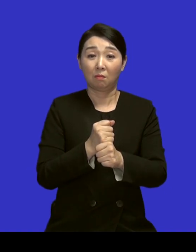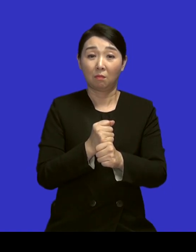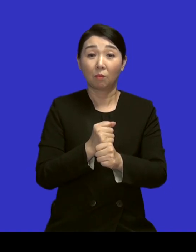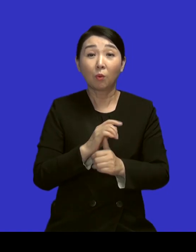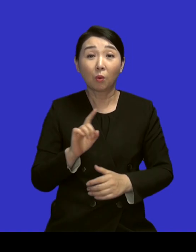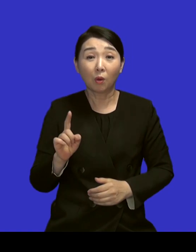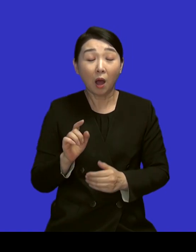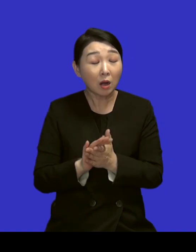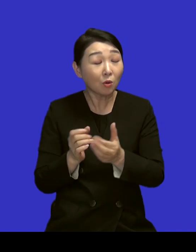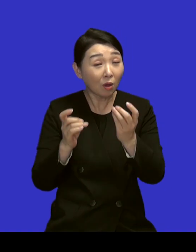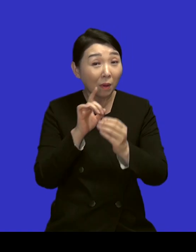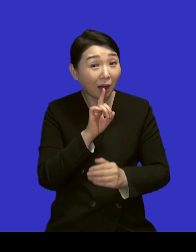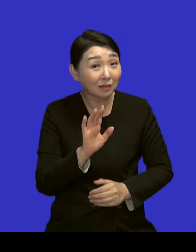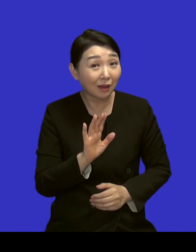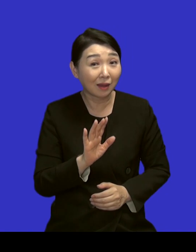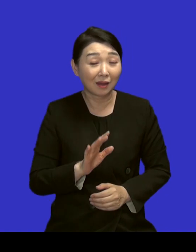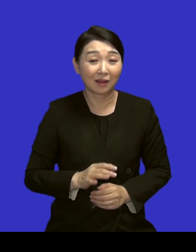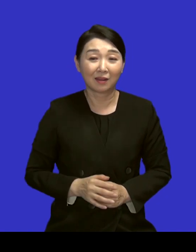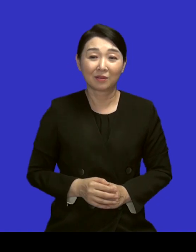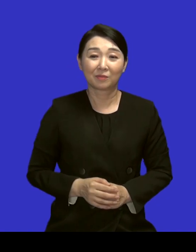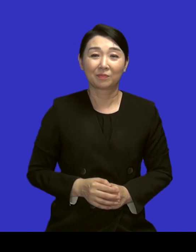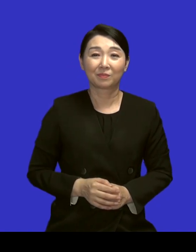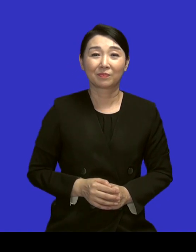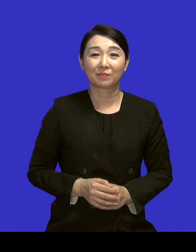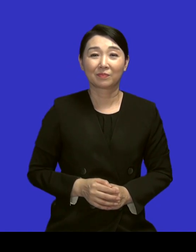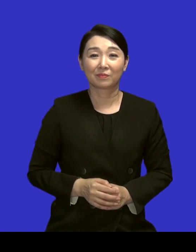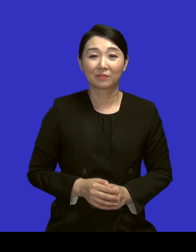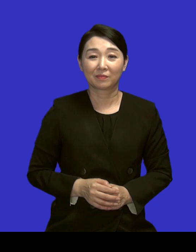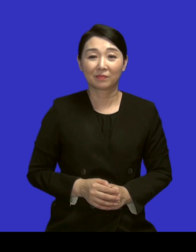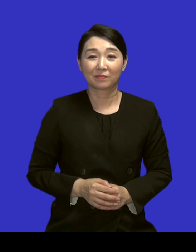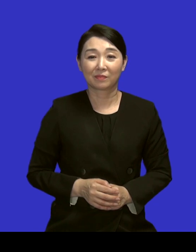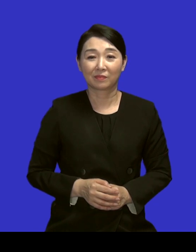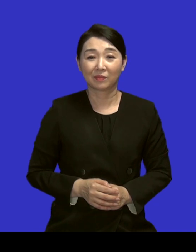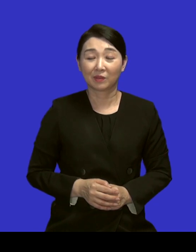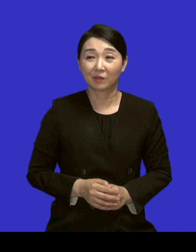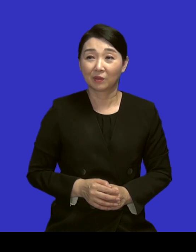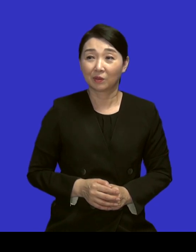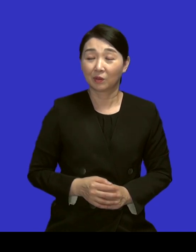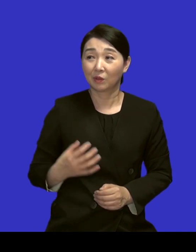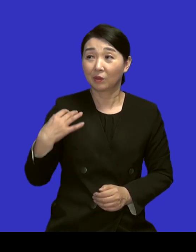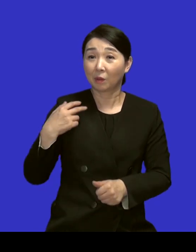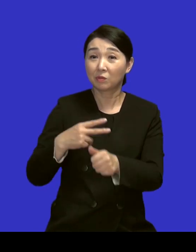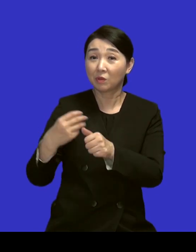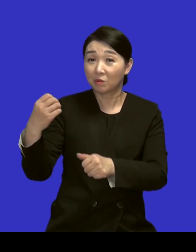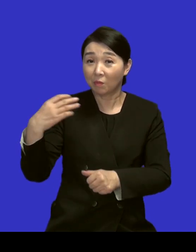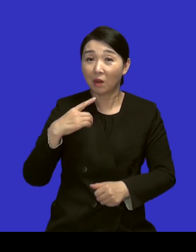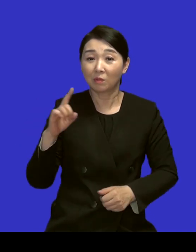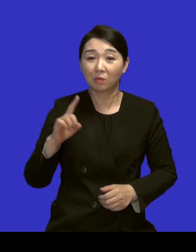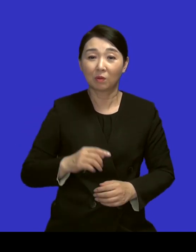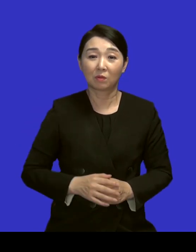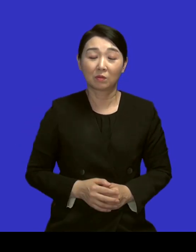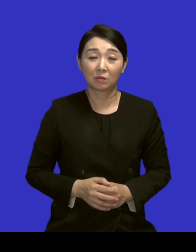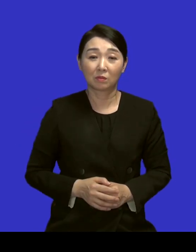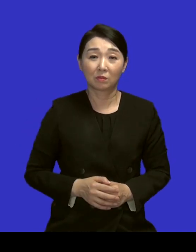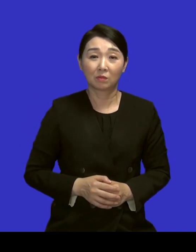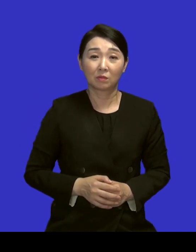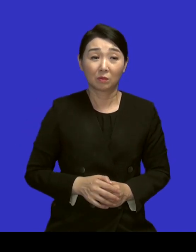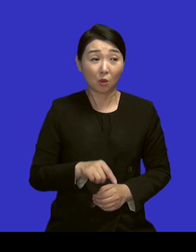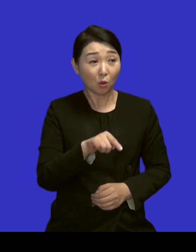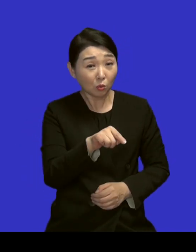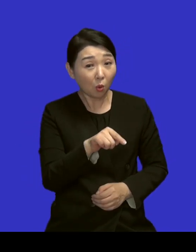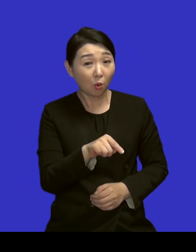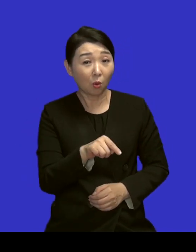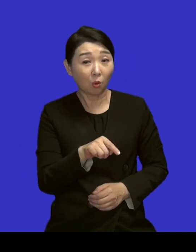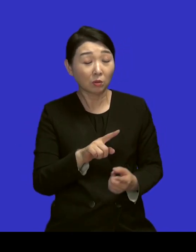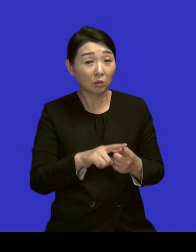그런 거 아니에요? 그래서 난 좋았어요. 어떻게 이런 말씀하시더라고요. 너무 놀랐는데 성경